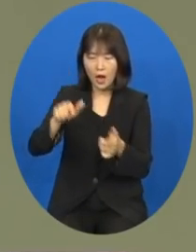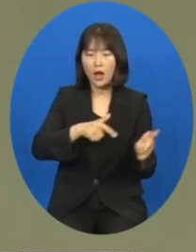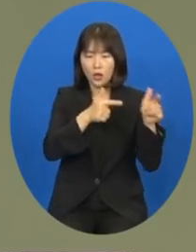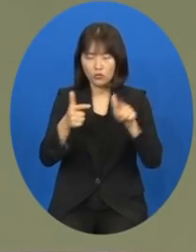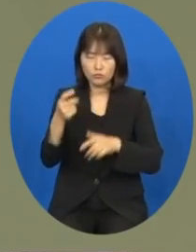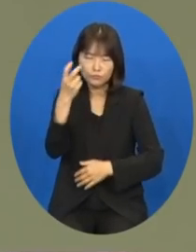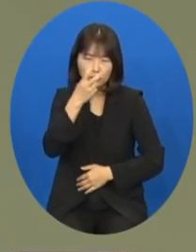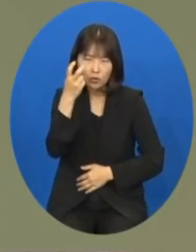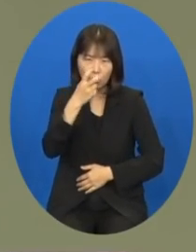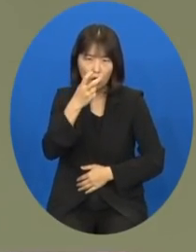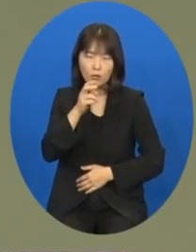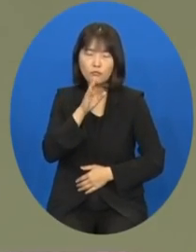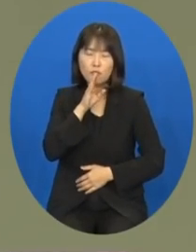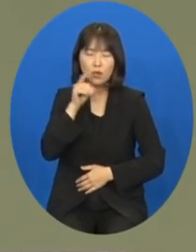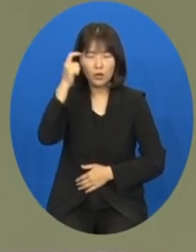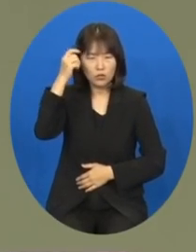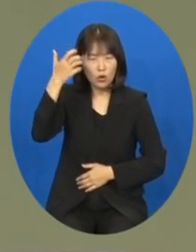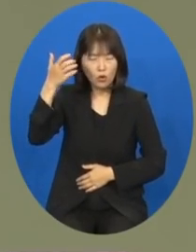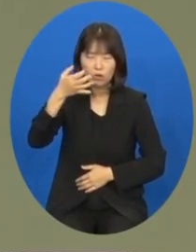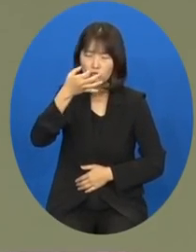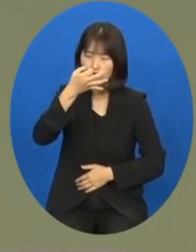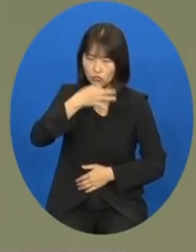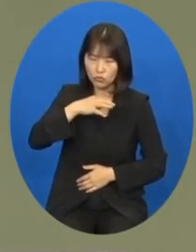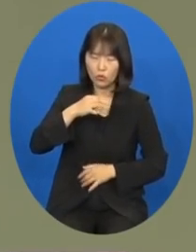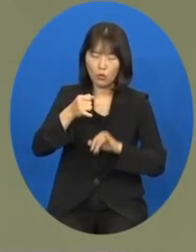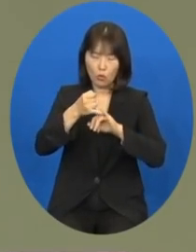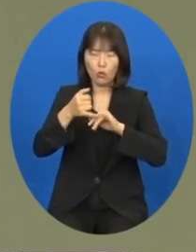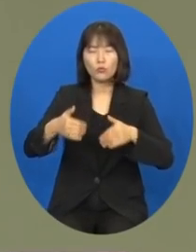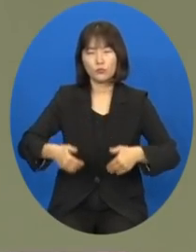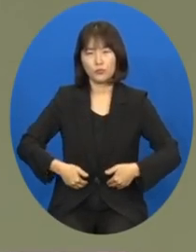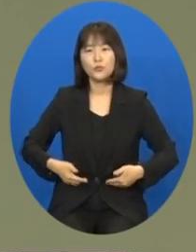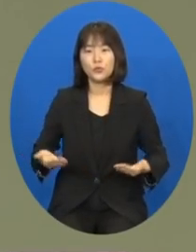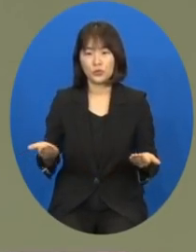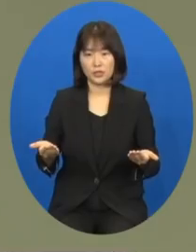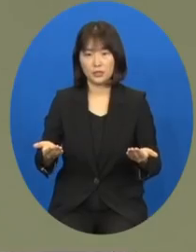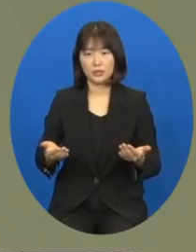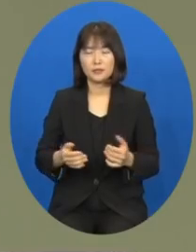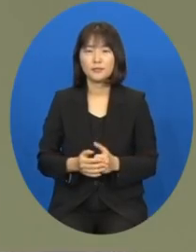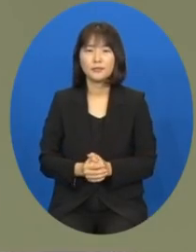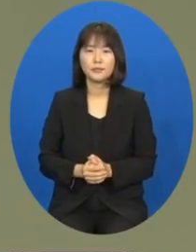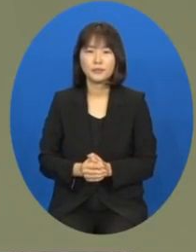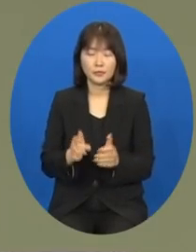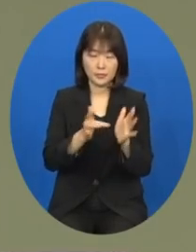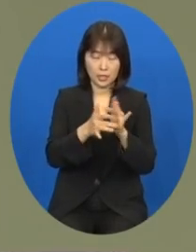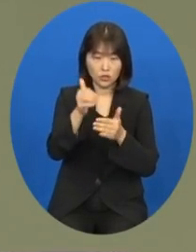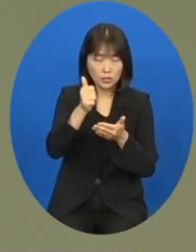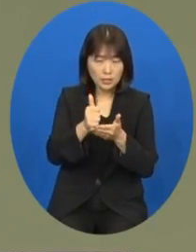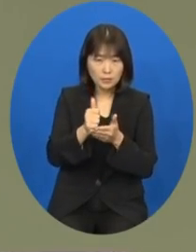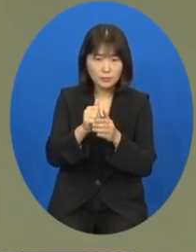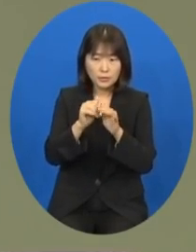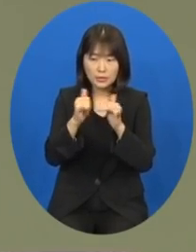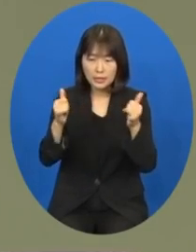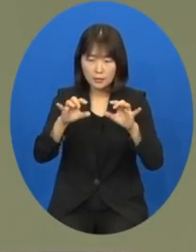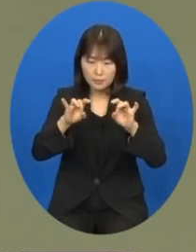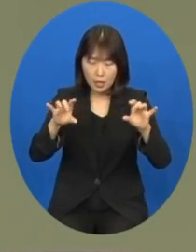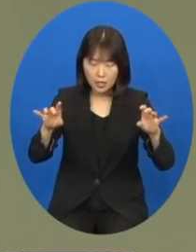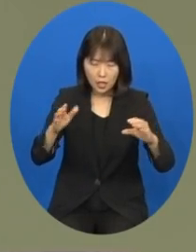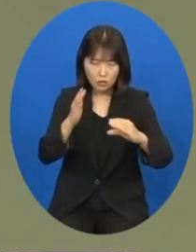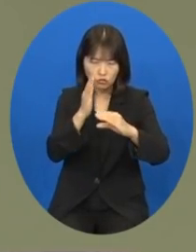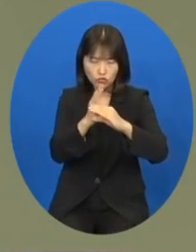멈 넌 없나 유익한 것이고 꼭 필요한 것입니다 예수님은 각 사람의 중심을 보시는